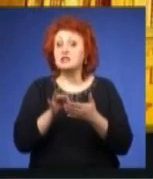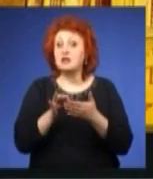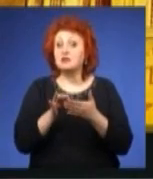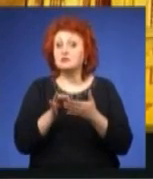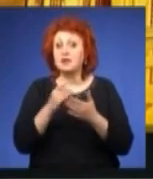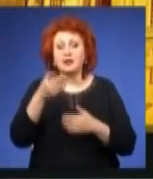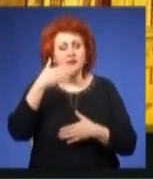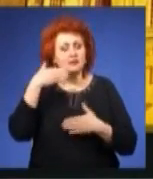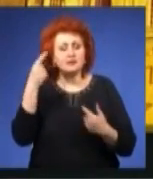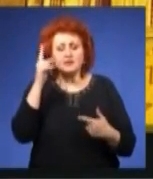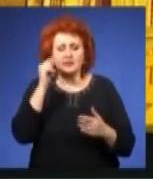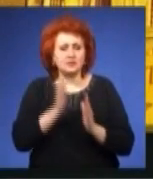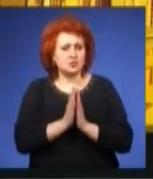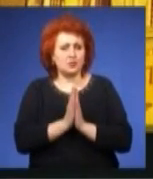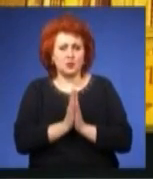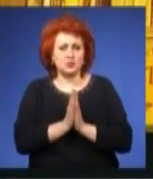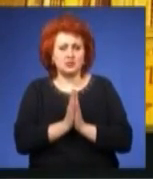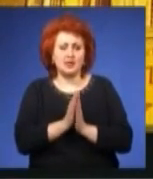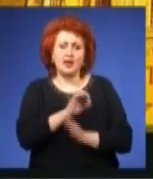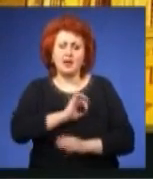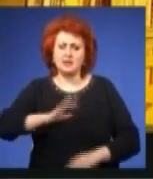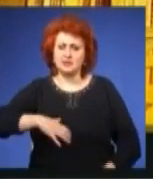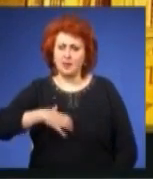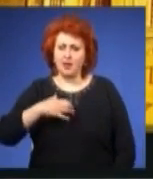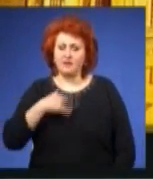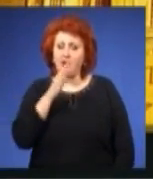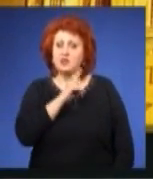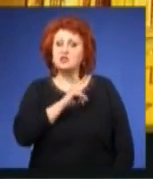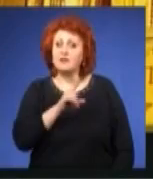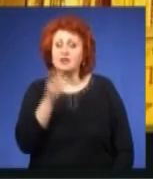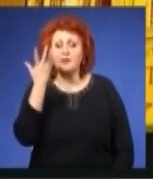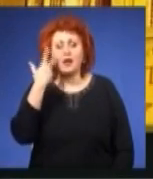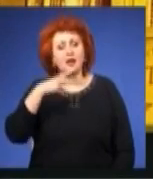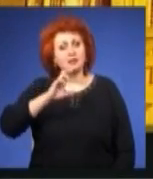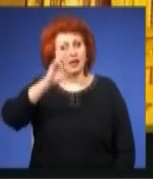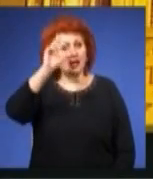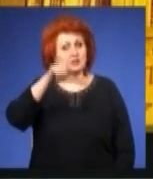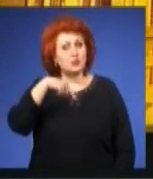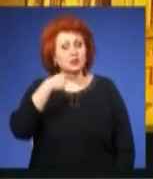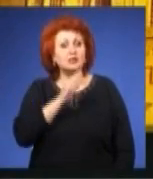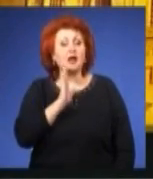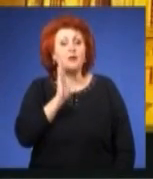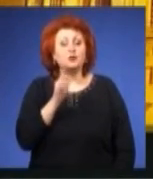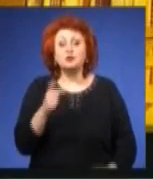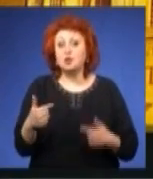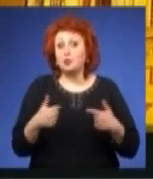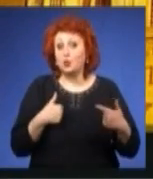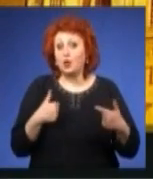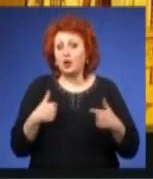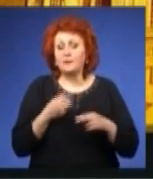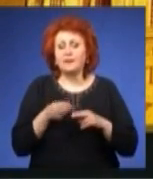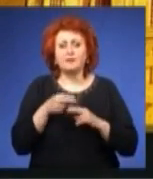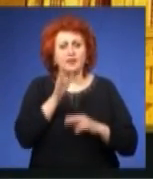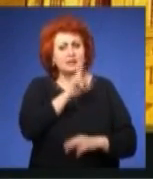им, «Не знаете, чего просите?» Самый ответственный момент – когда Господь говорит о предстоящих Ему